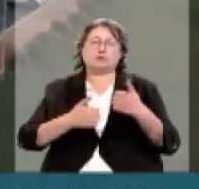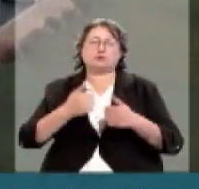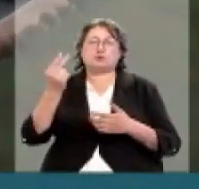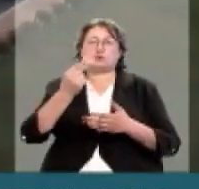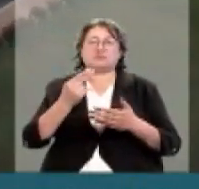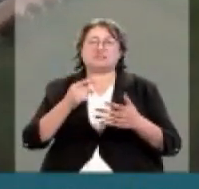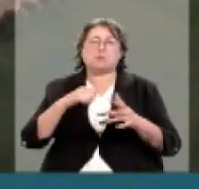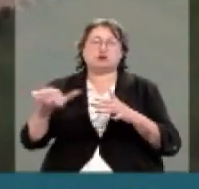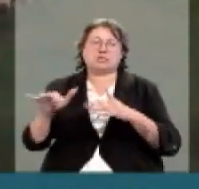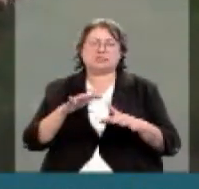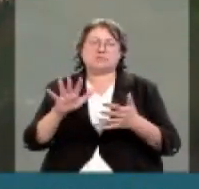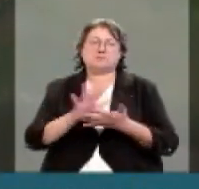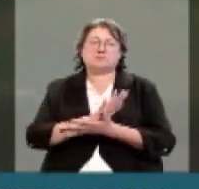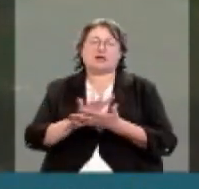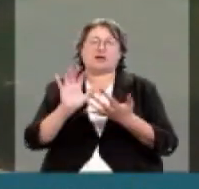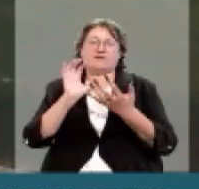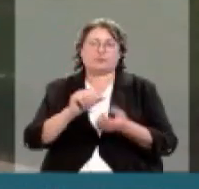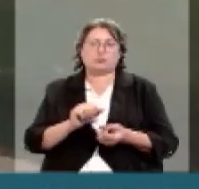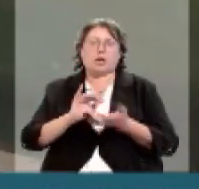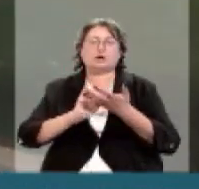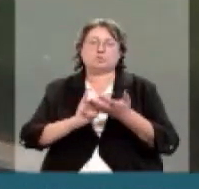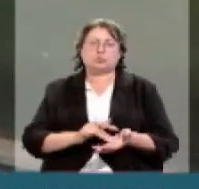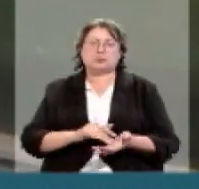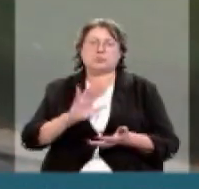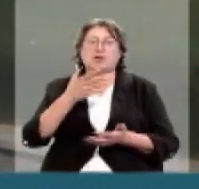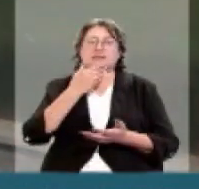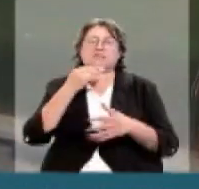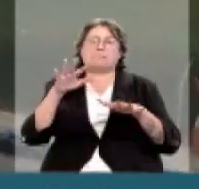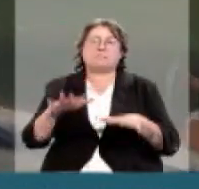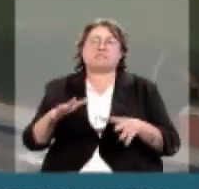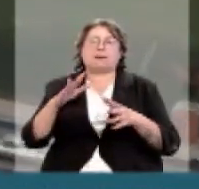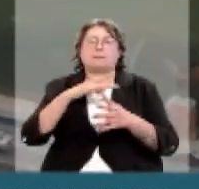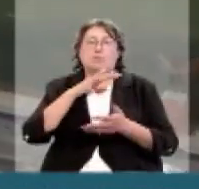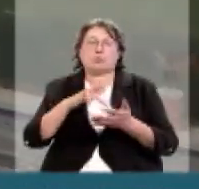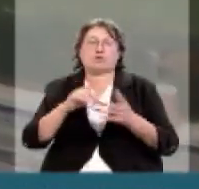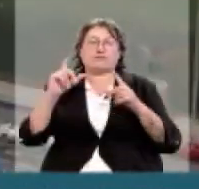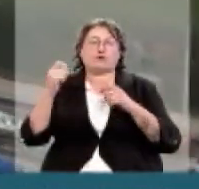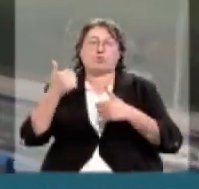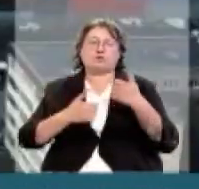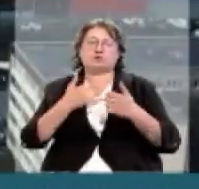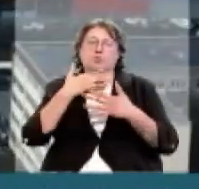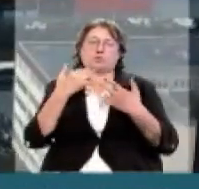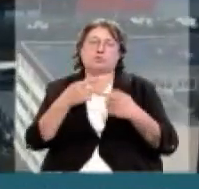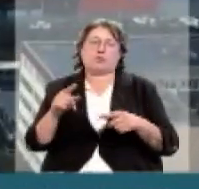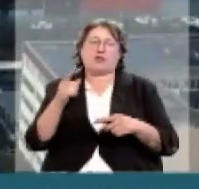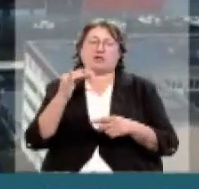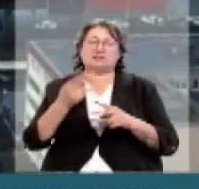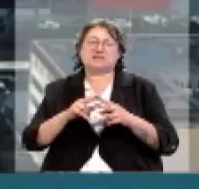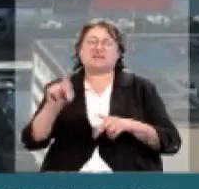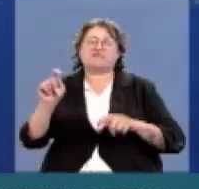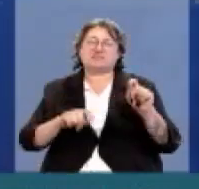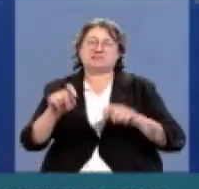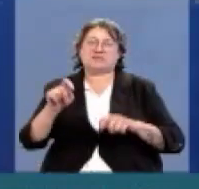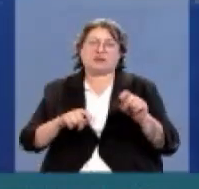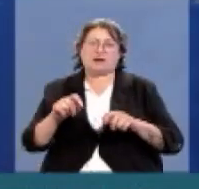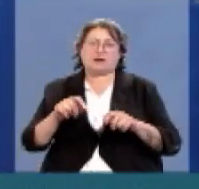көрікті жерлеріне автобуспен тегін экскурсия, фотобайқау, тағы да басқа қызықтарға ұласады. Солардың бірі Open Air Art фестивалі